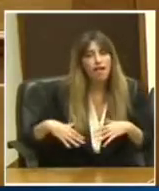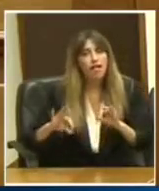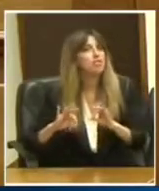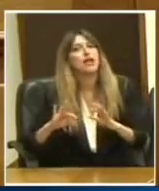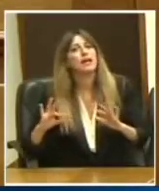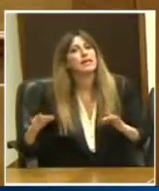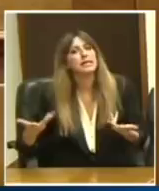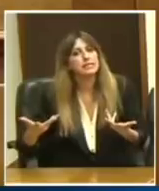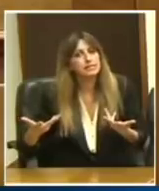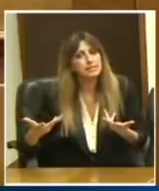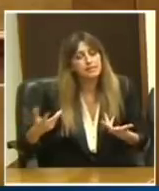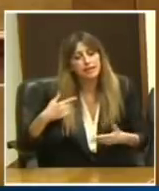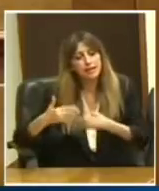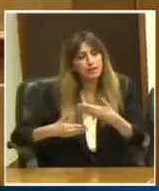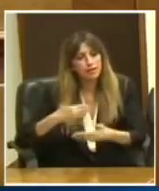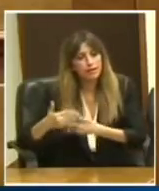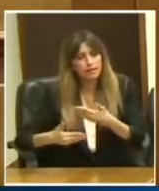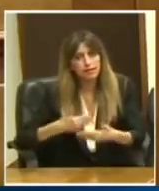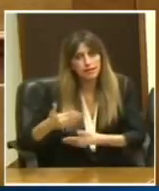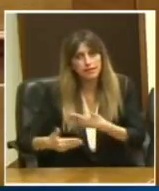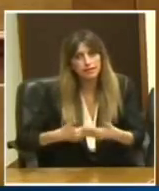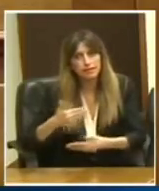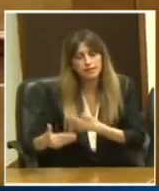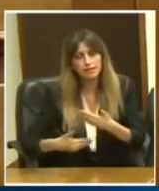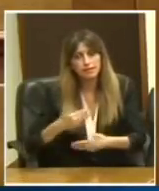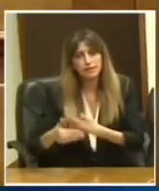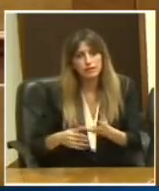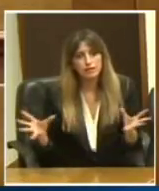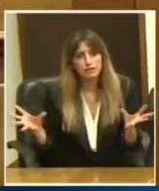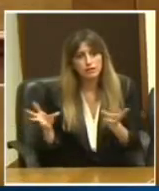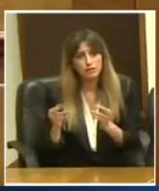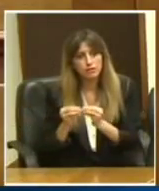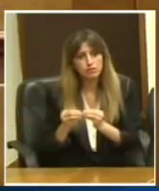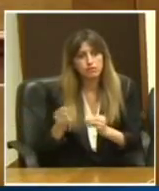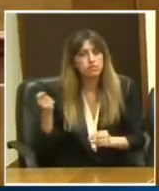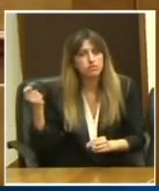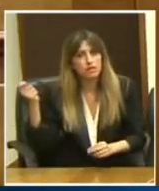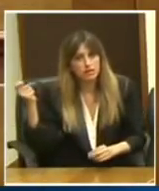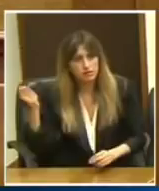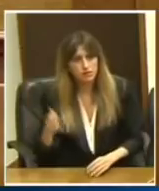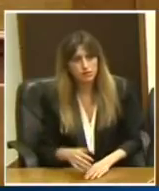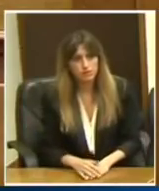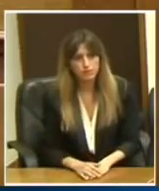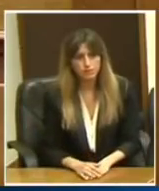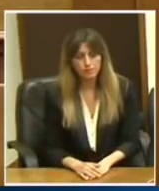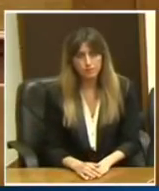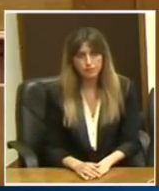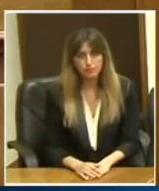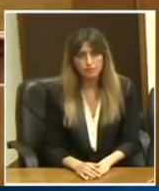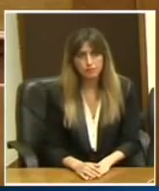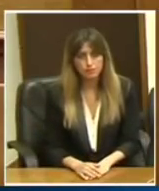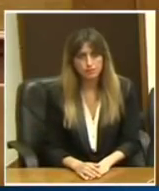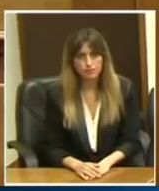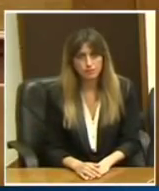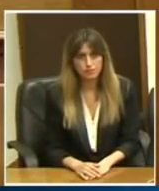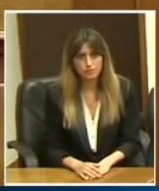για το όποιο πολιτικό σας αφήγημα. Και βεβαίως διέκρινα καθ' όλη τη διάρκεια της συνεδρίασης και καθ' όλη τη